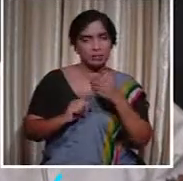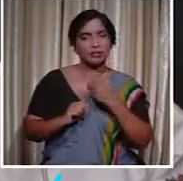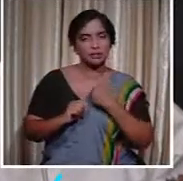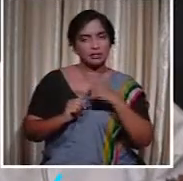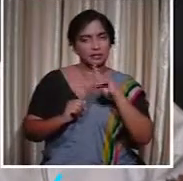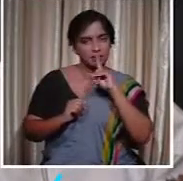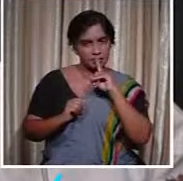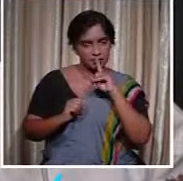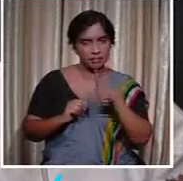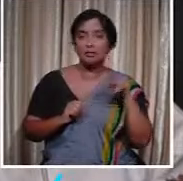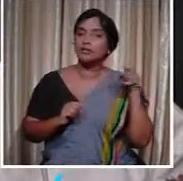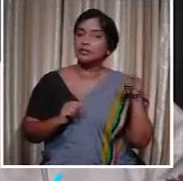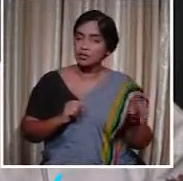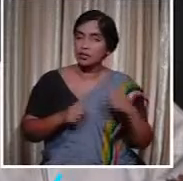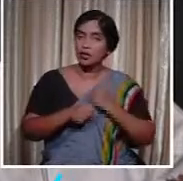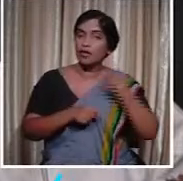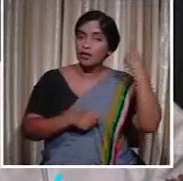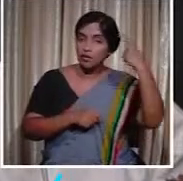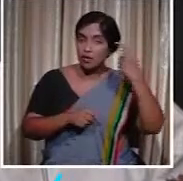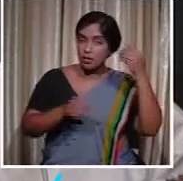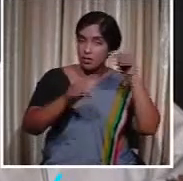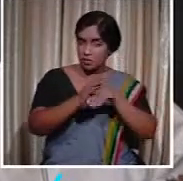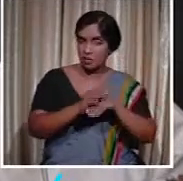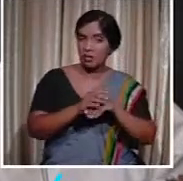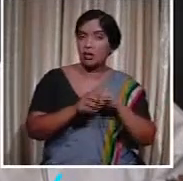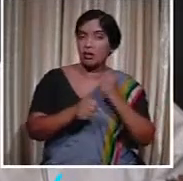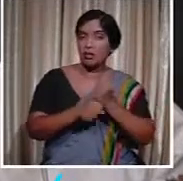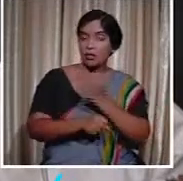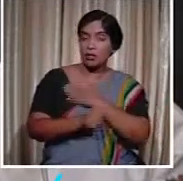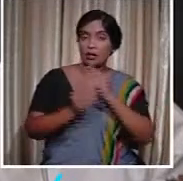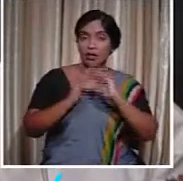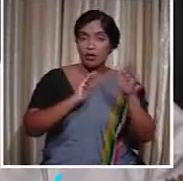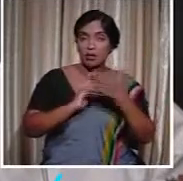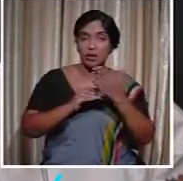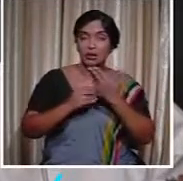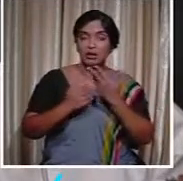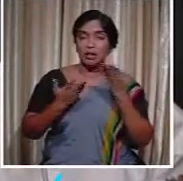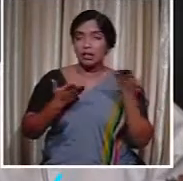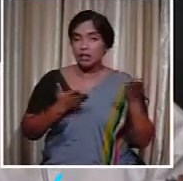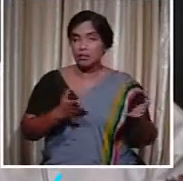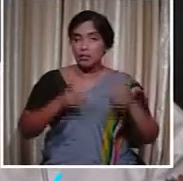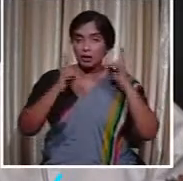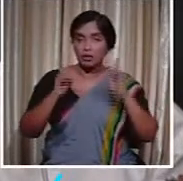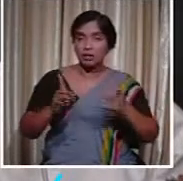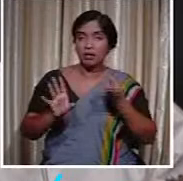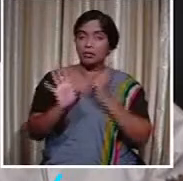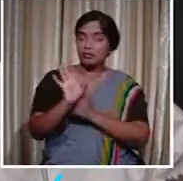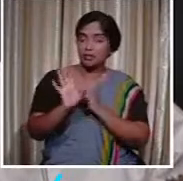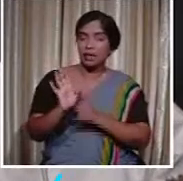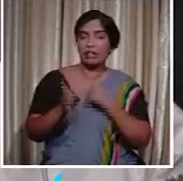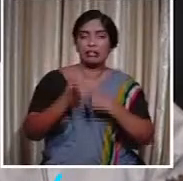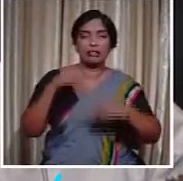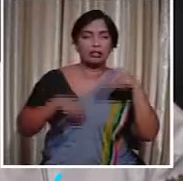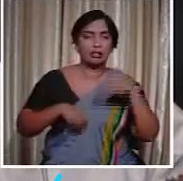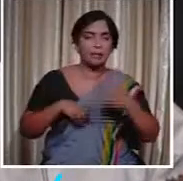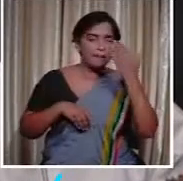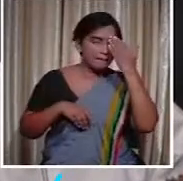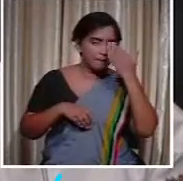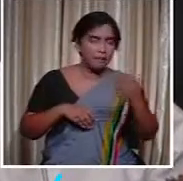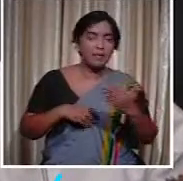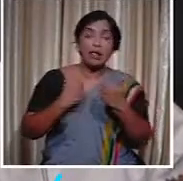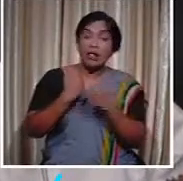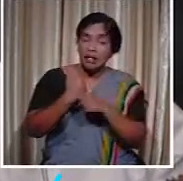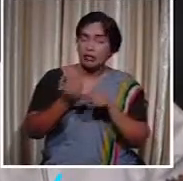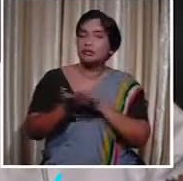කියන්නේ මේ ගෝල් ෆේස් පිට්ටනිය ඉන්න ගෝඨා ගෝගමේ තරුණයන්ට එපා වෙලා තියෙන මේවා සම්ප්‍රදායික දේශපාලන. කරුණා කළ හැදිලා